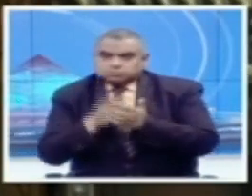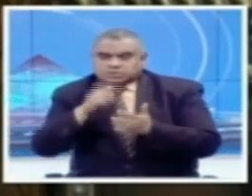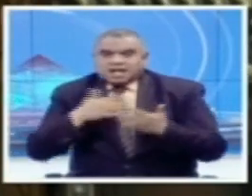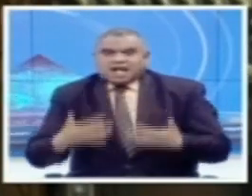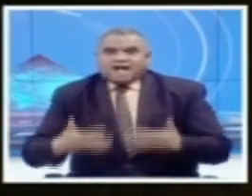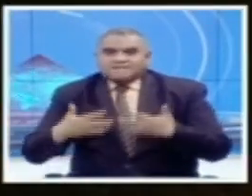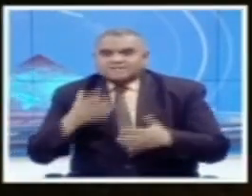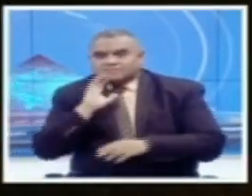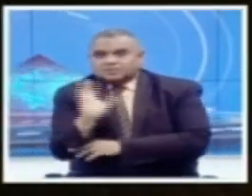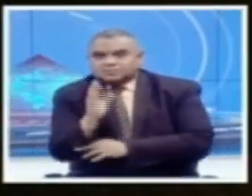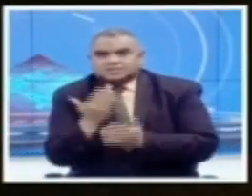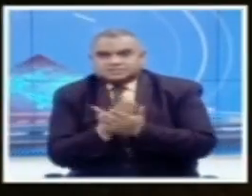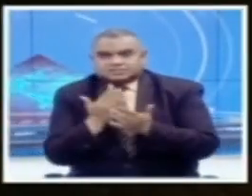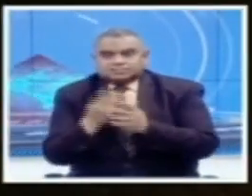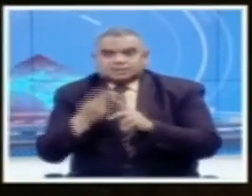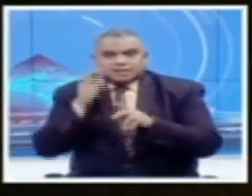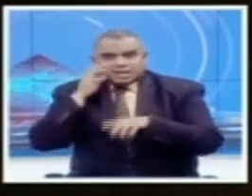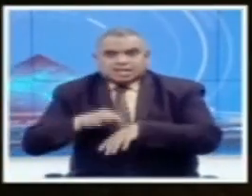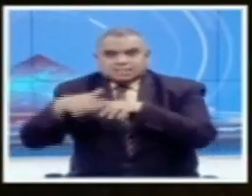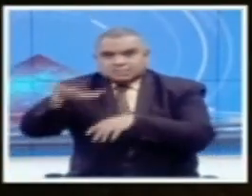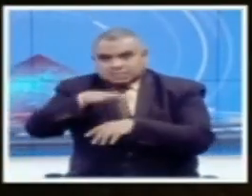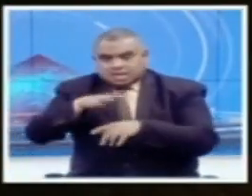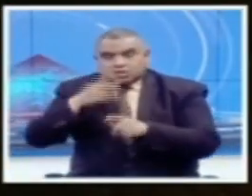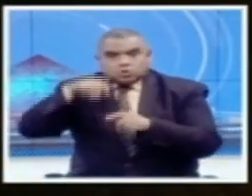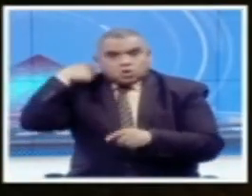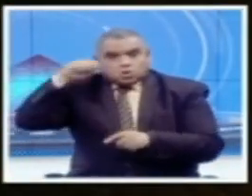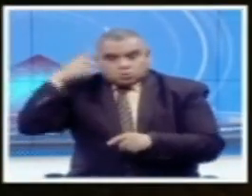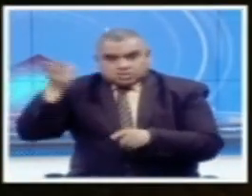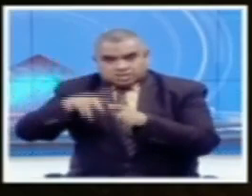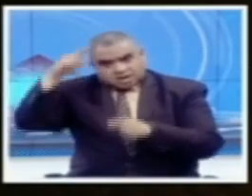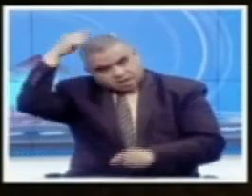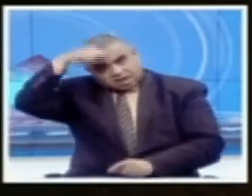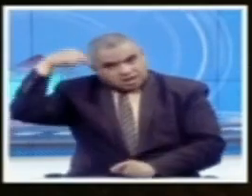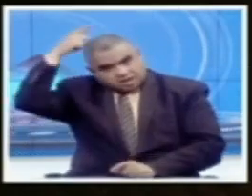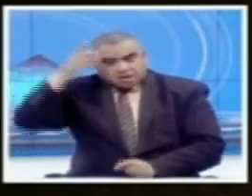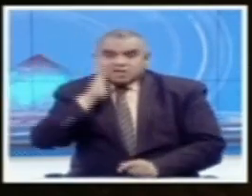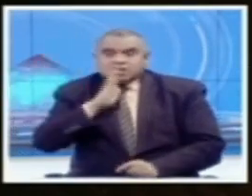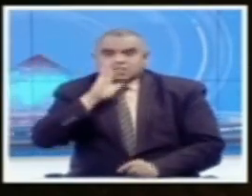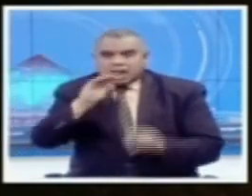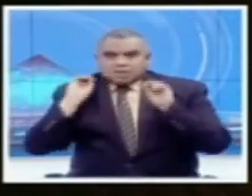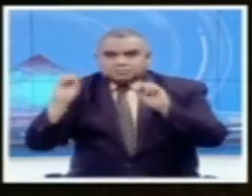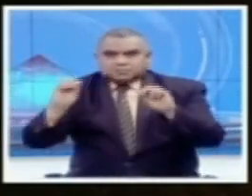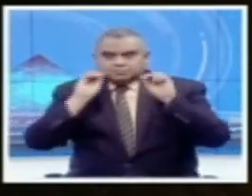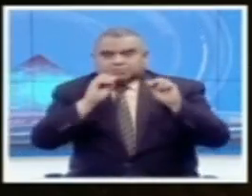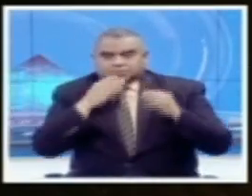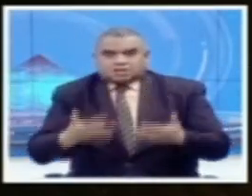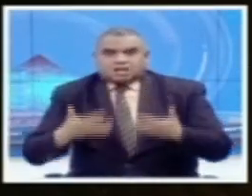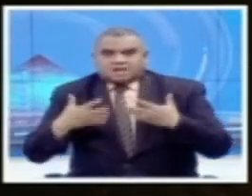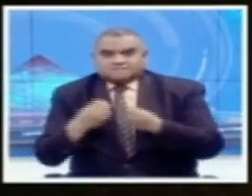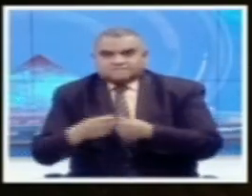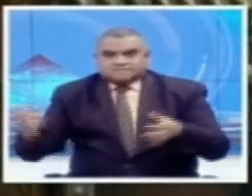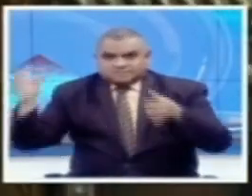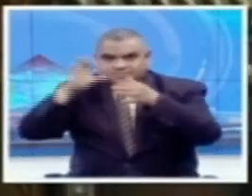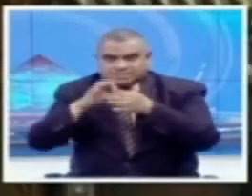على الناس. وأيضا تكثف الوزارة الدروس من خلال البرامج الدعوية بالتنسيق مع الهيئة